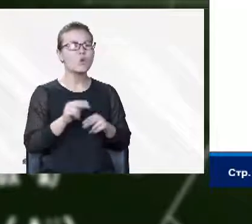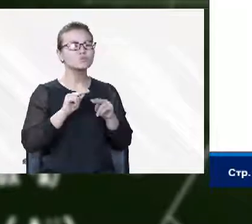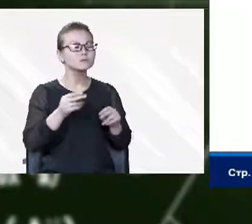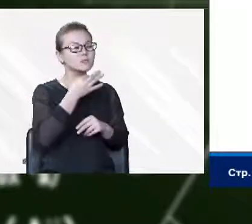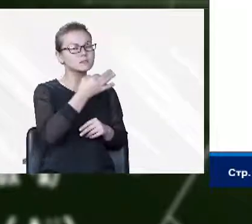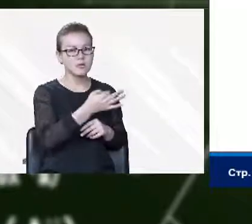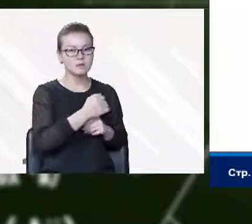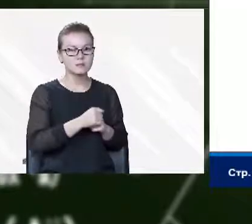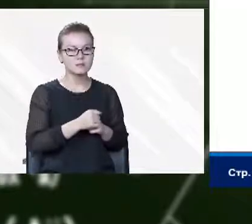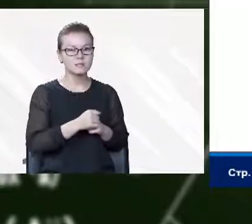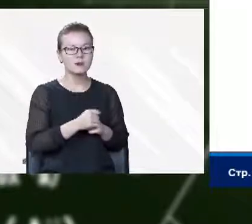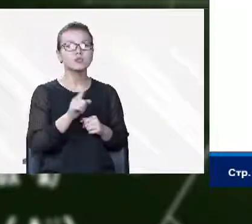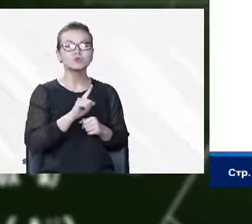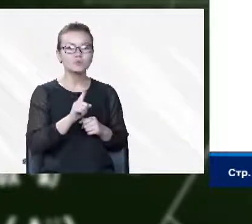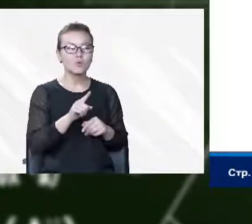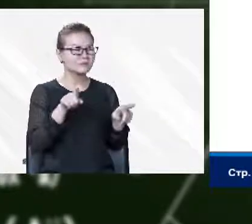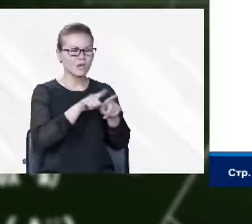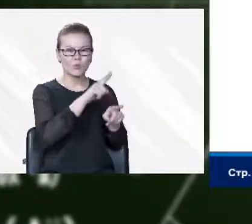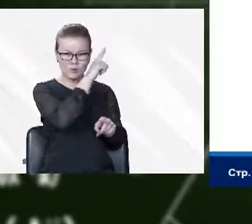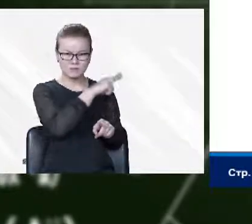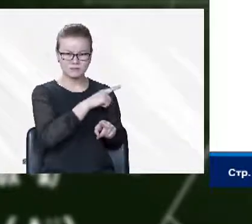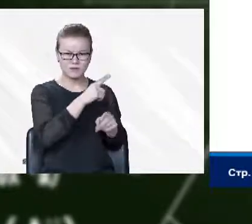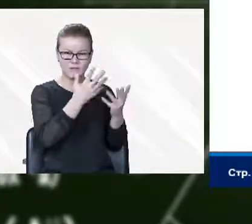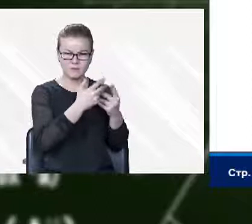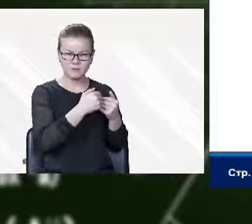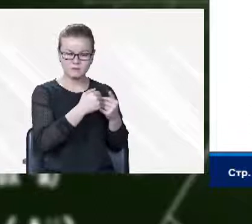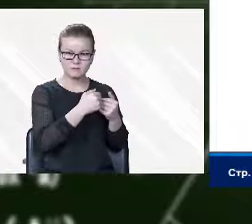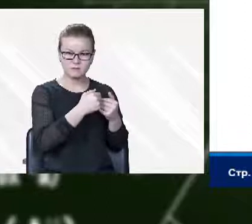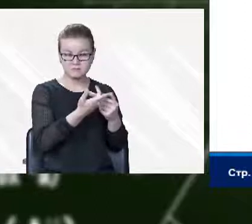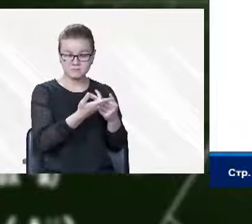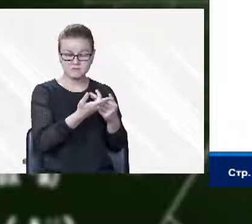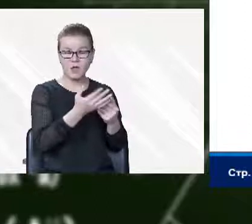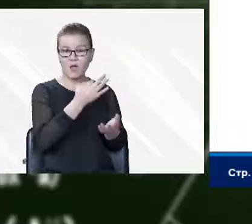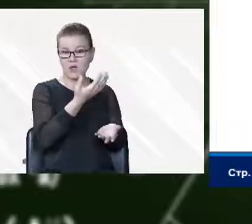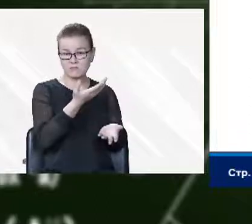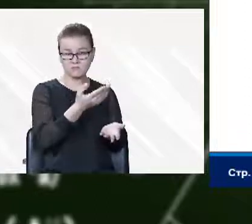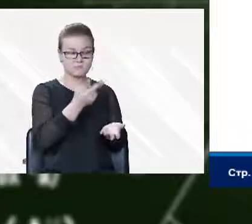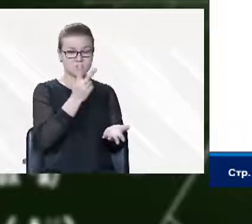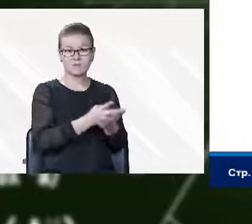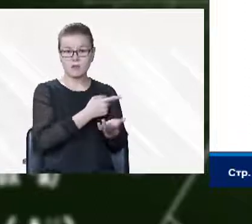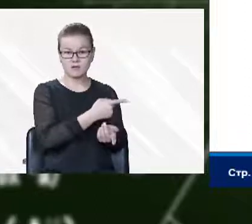Учитель сказал, что такое решение заслуживает оценки 2.